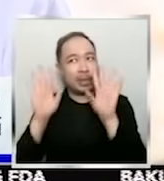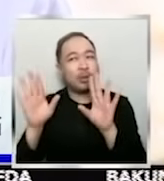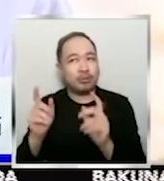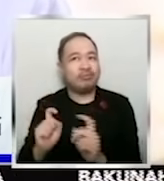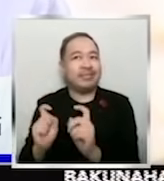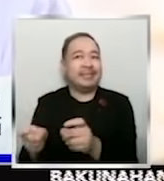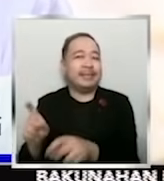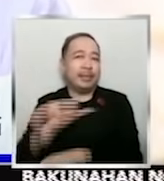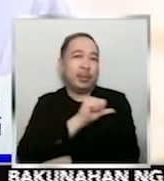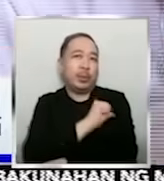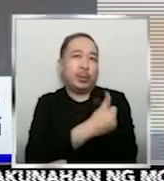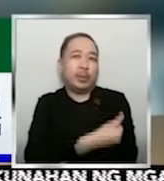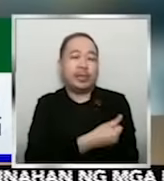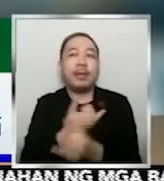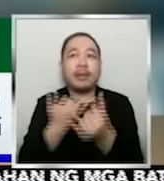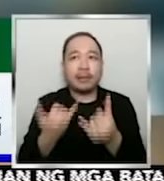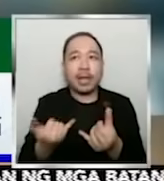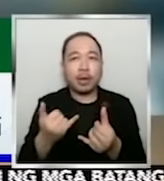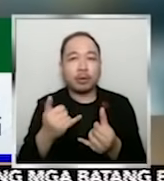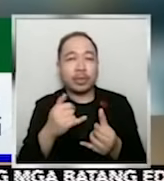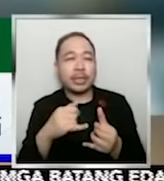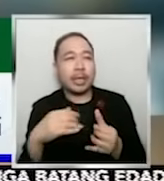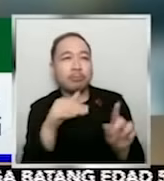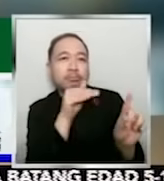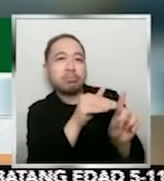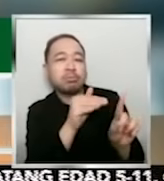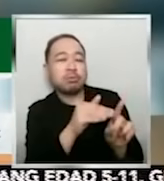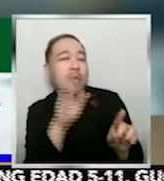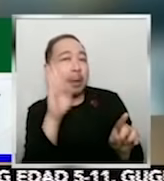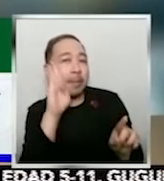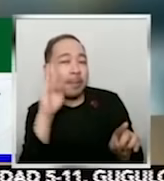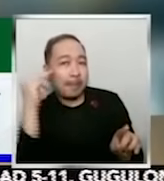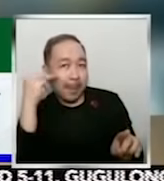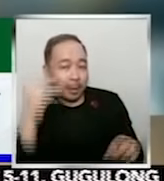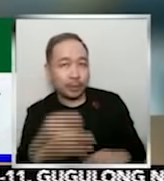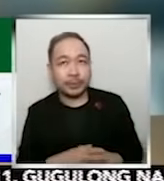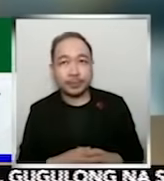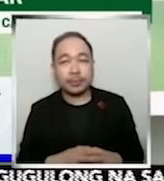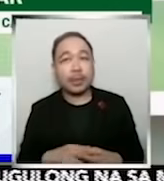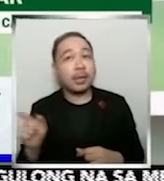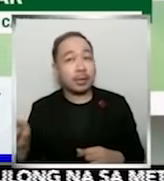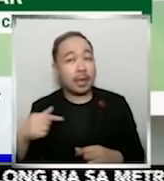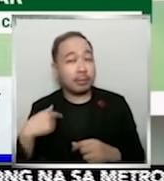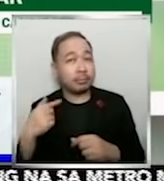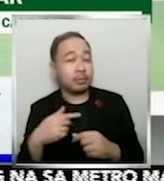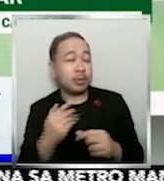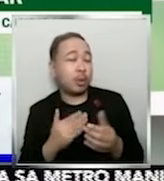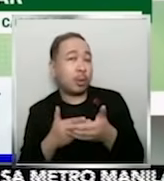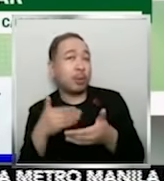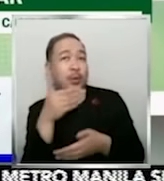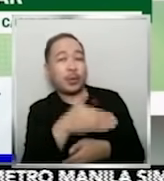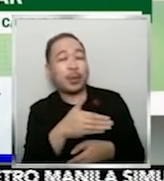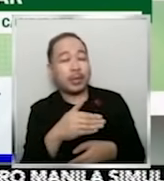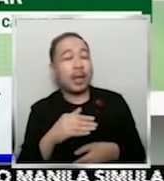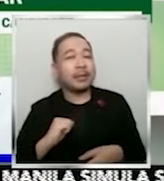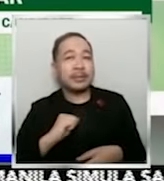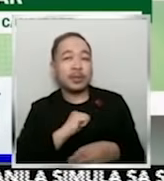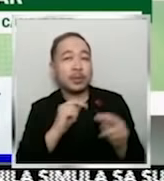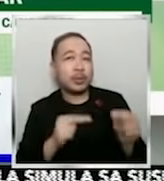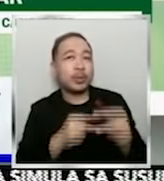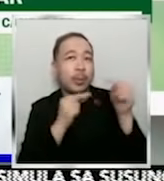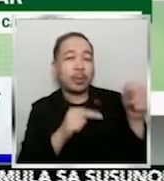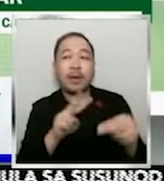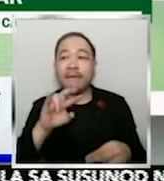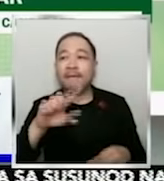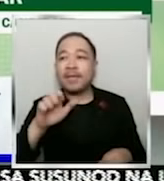ng panig si Marcos. Nag-guest si senatorial aspirant Mark Villar sa regular online program ni